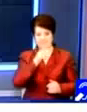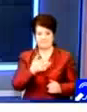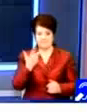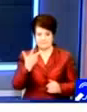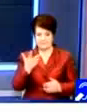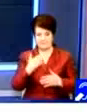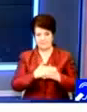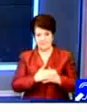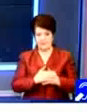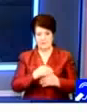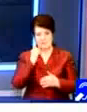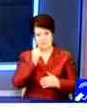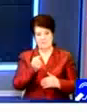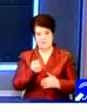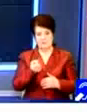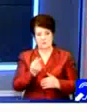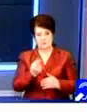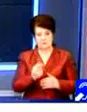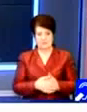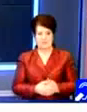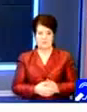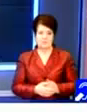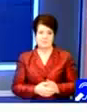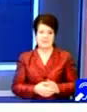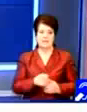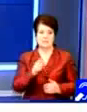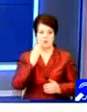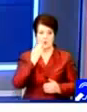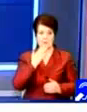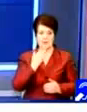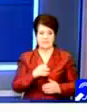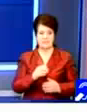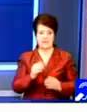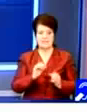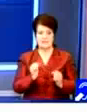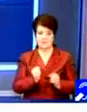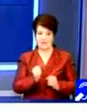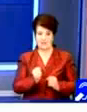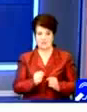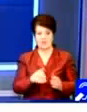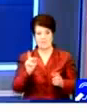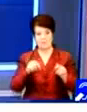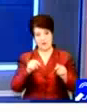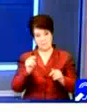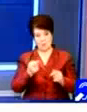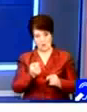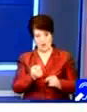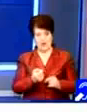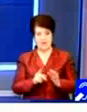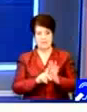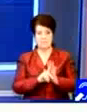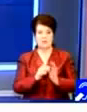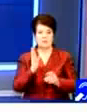3 grade în această noapte și 11 grade mâine la prânz. Și în România vremea se va răci ușor, trecător va mai ploua, iar temperaturile maxime